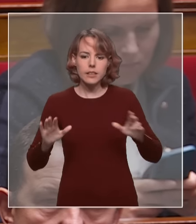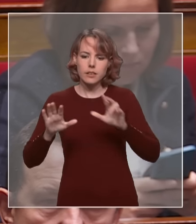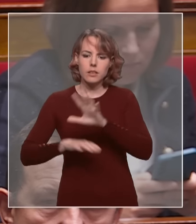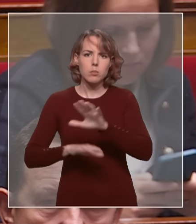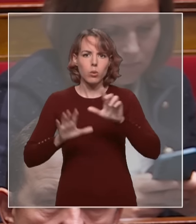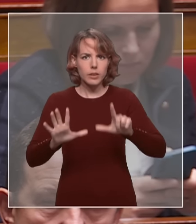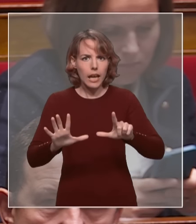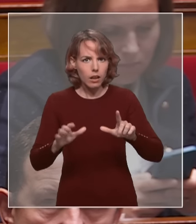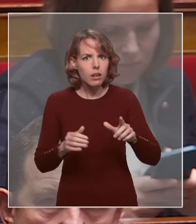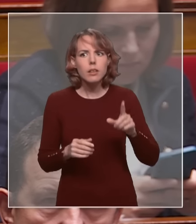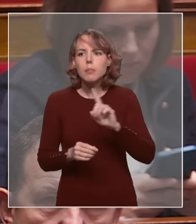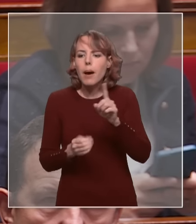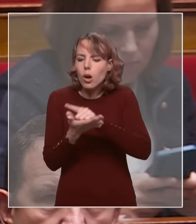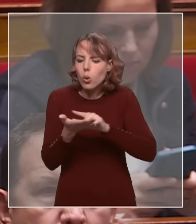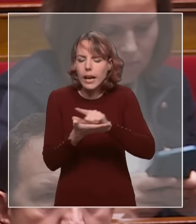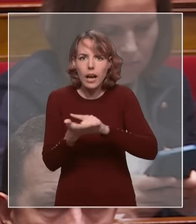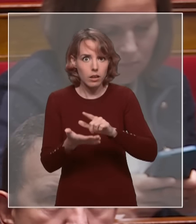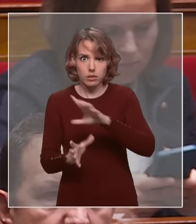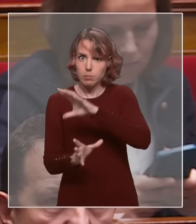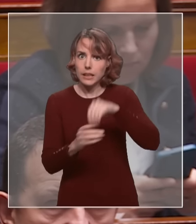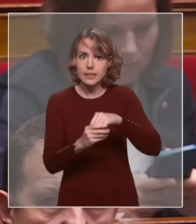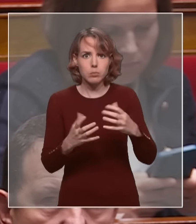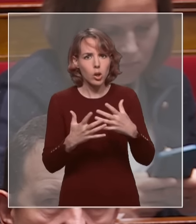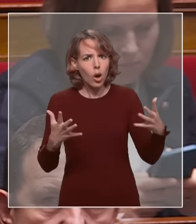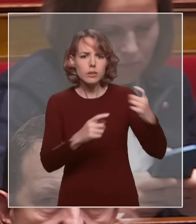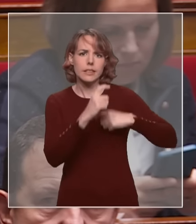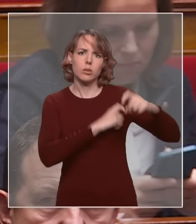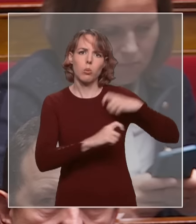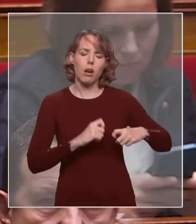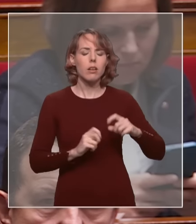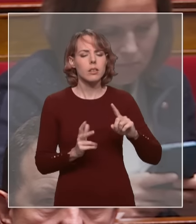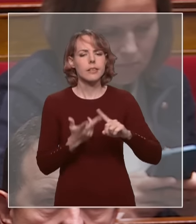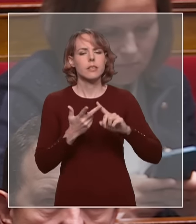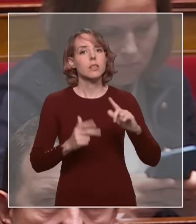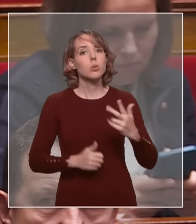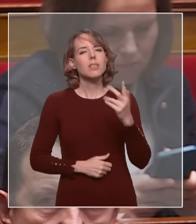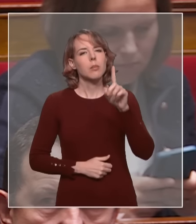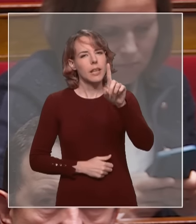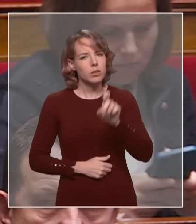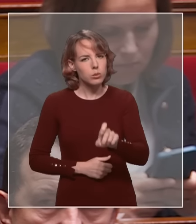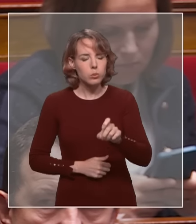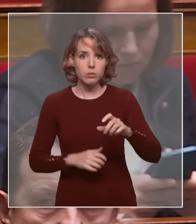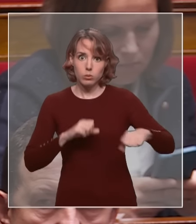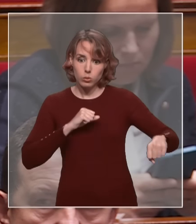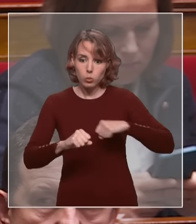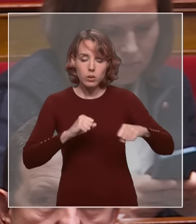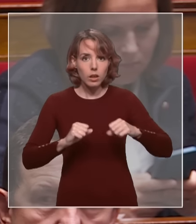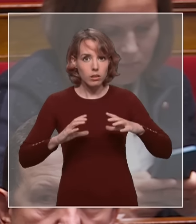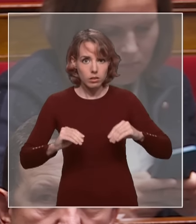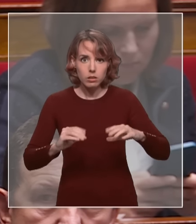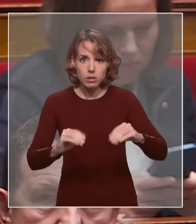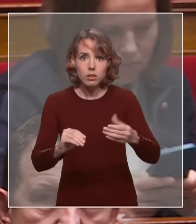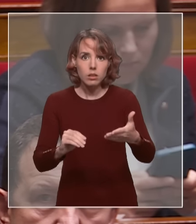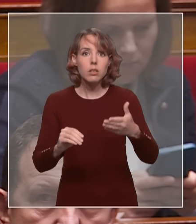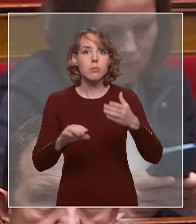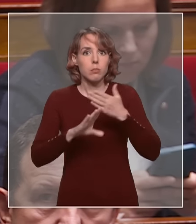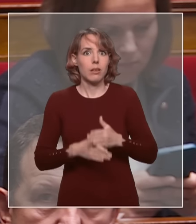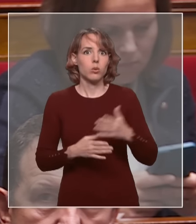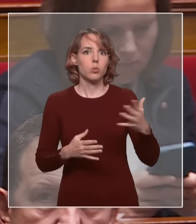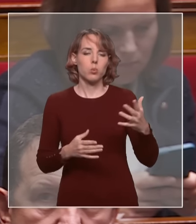l'histoire locale, c'est la grande histoire de la France. Et troisième question, quelles actions concrètes allez-vous entreprendre pour indemniser enfin